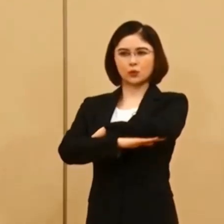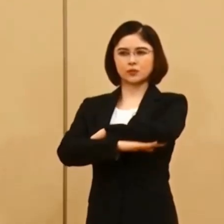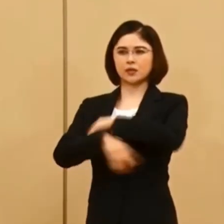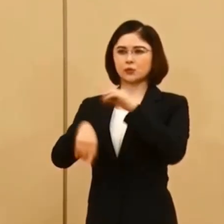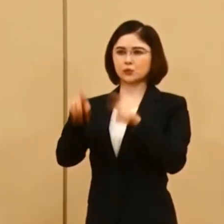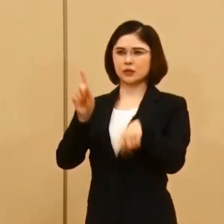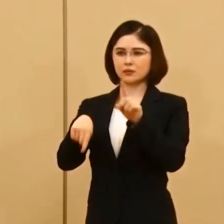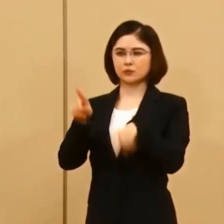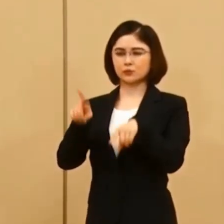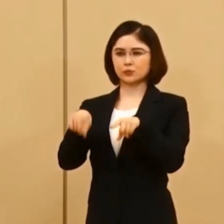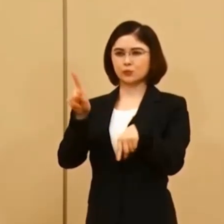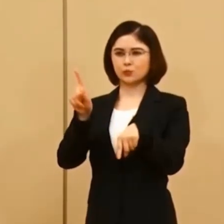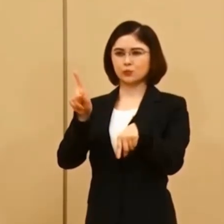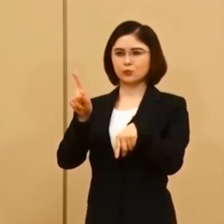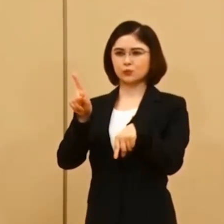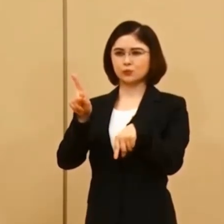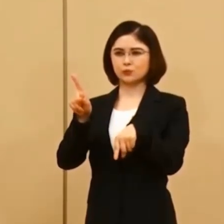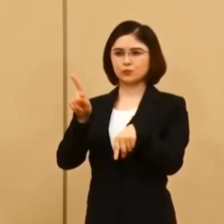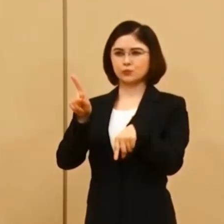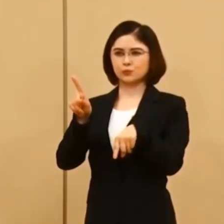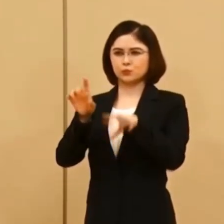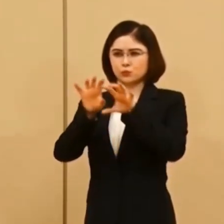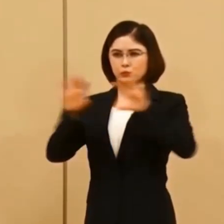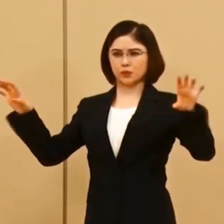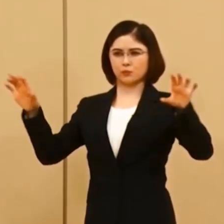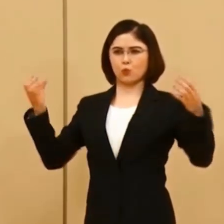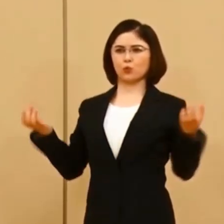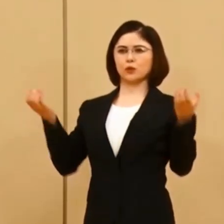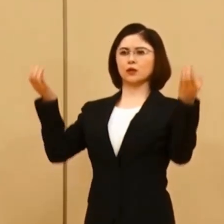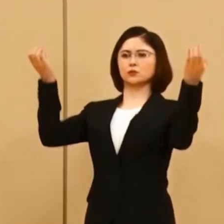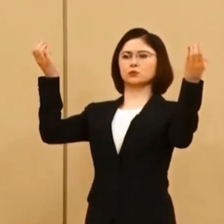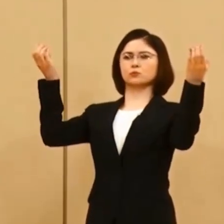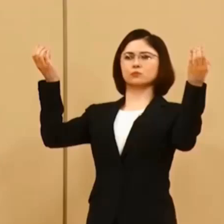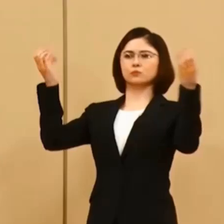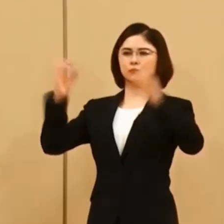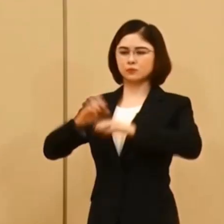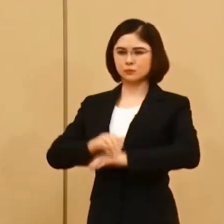ダンスリンボーダンス